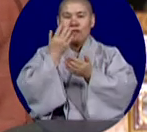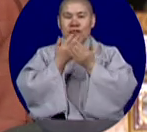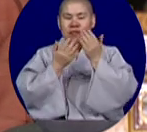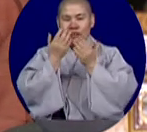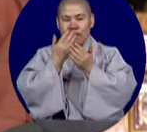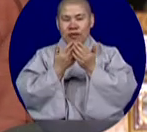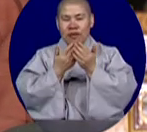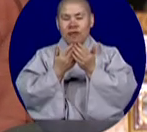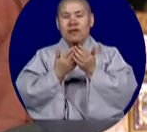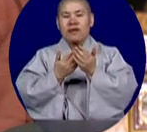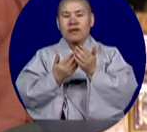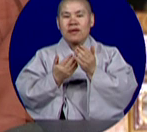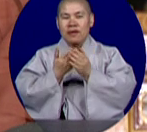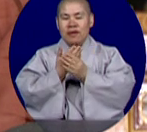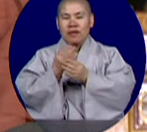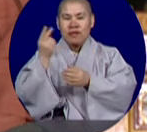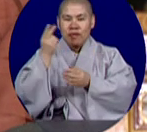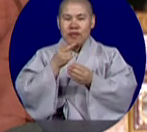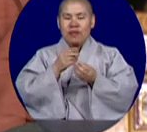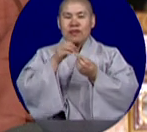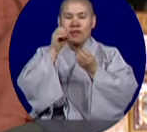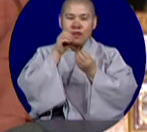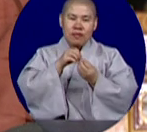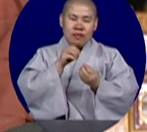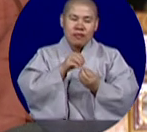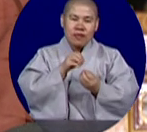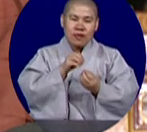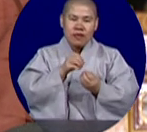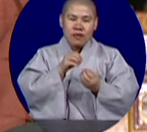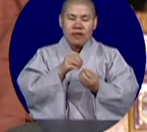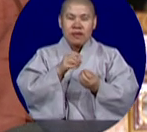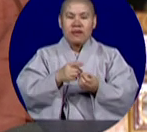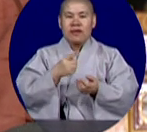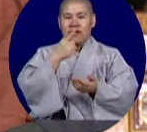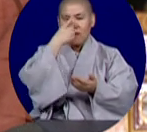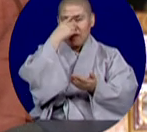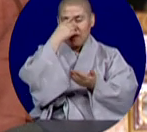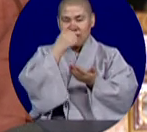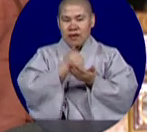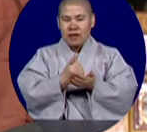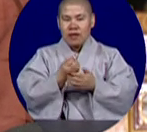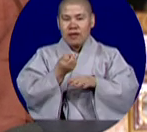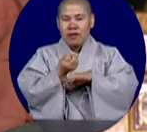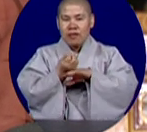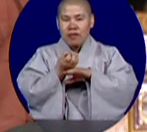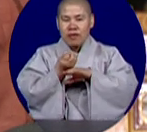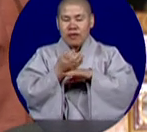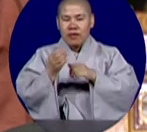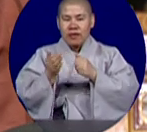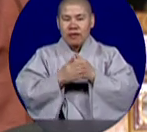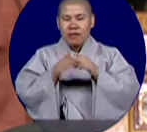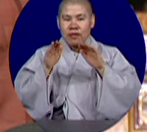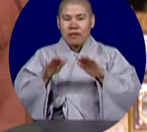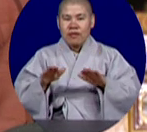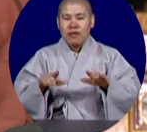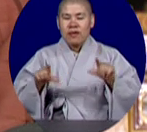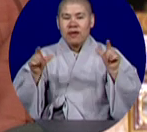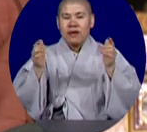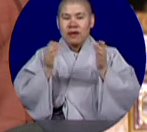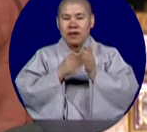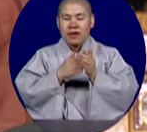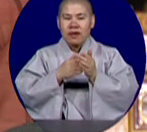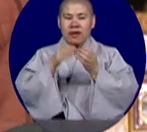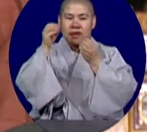물려주고, 이런 게 승보기 때문에 이 승보가 오늘날까지 전해진다는